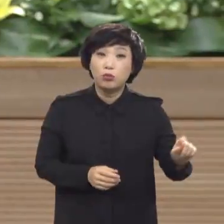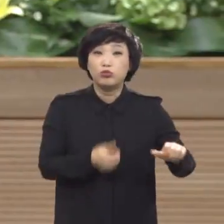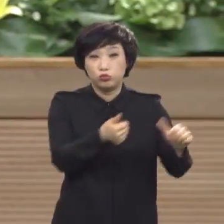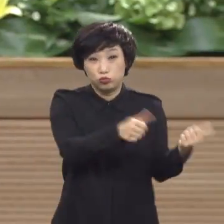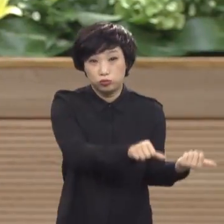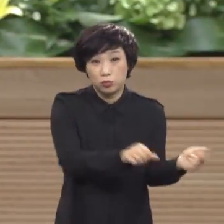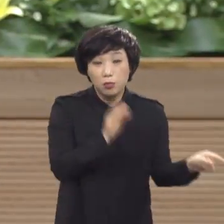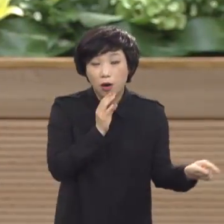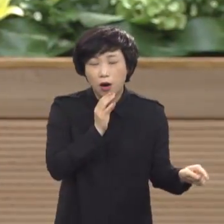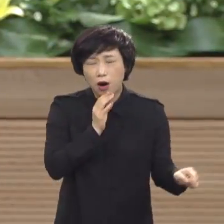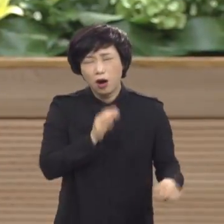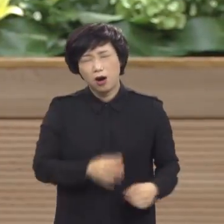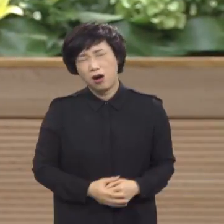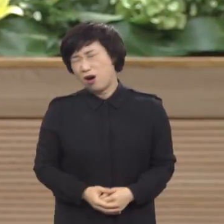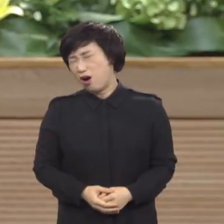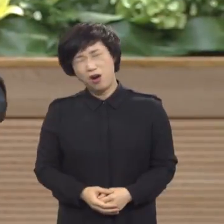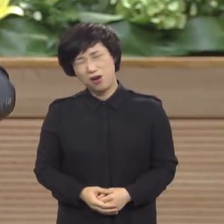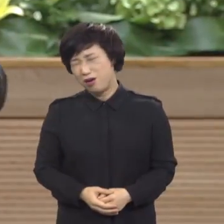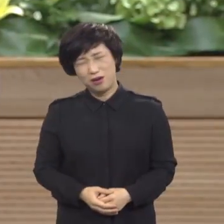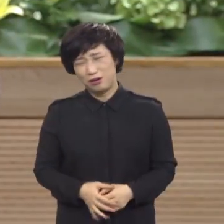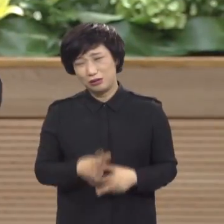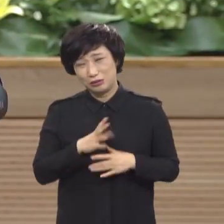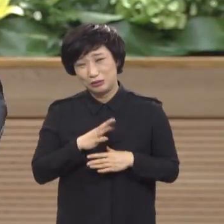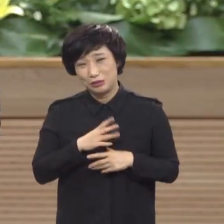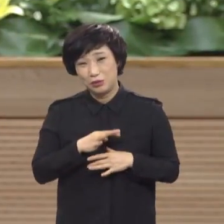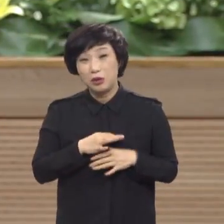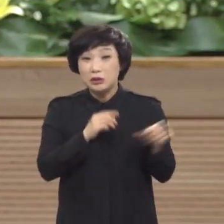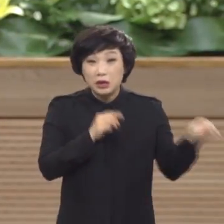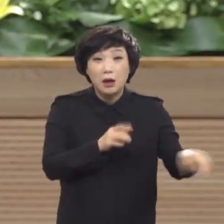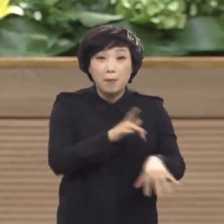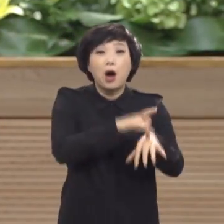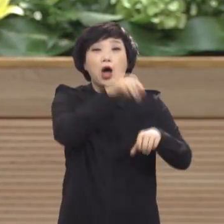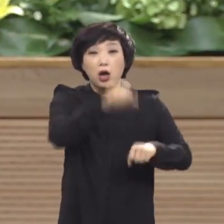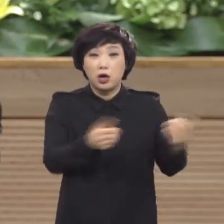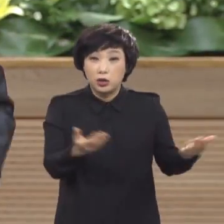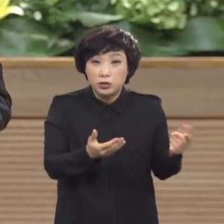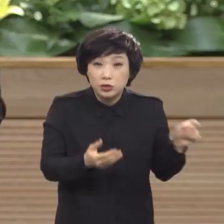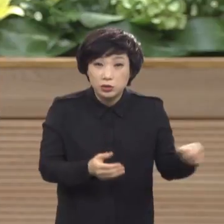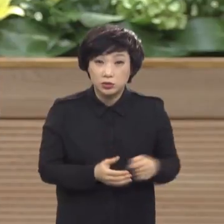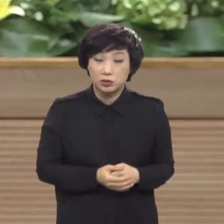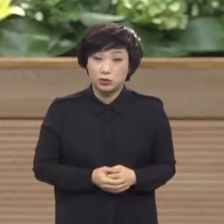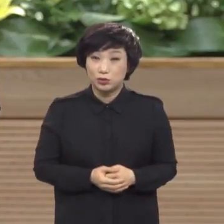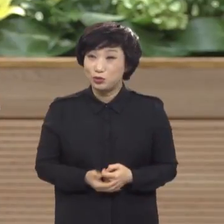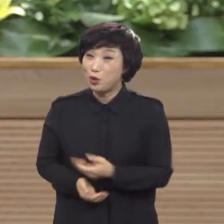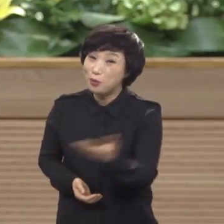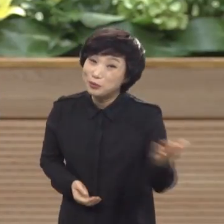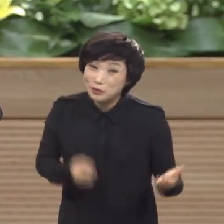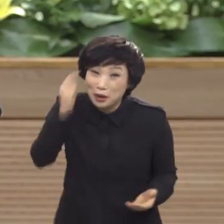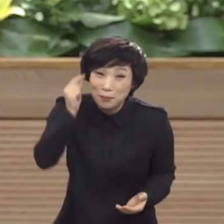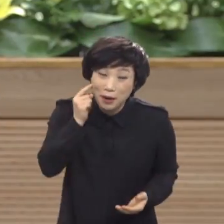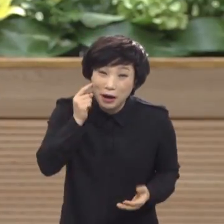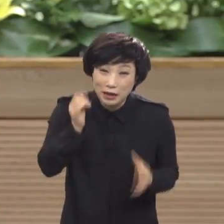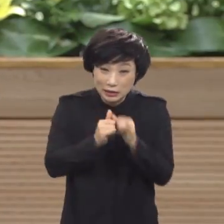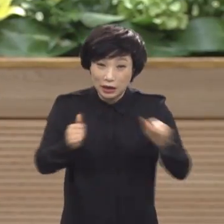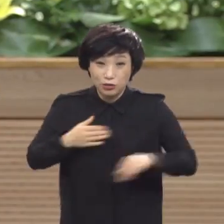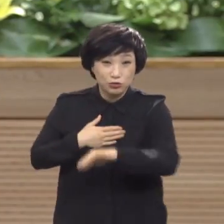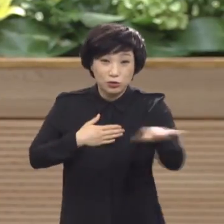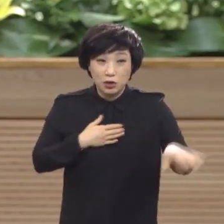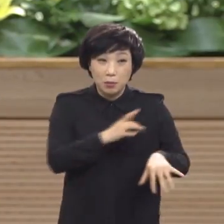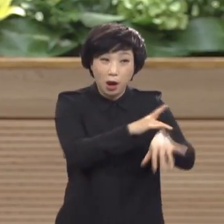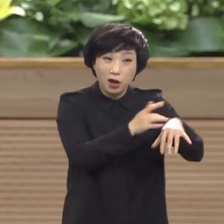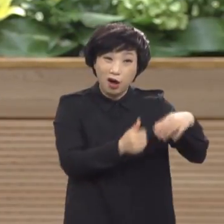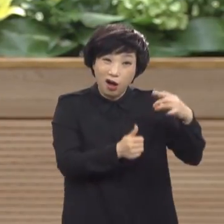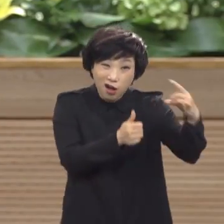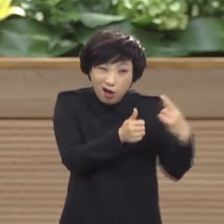얼마나 두려운 일이야. 이게 마귀가 하는 일이요. 아니 마귀가 우리 인간을 왜 일으키는